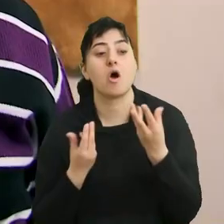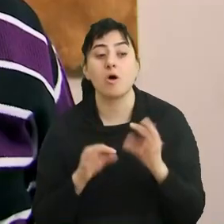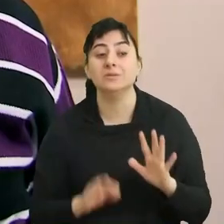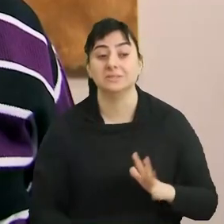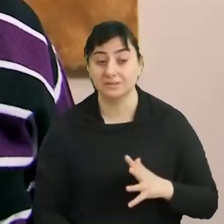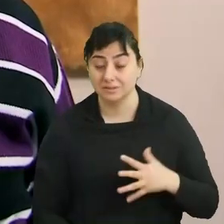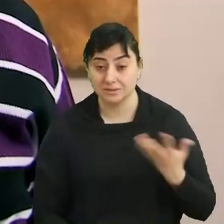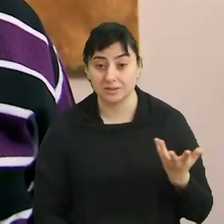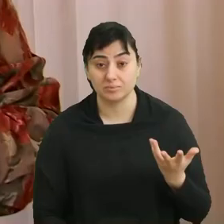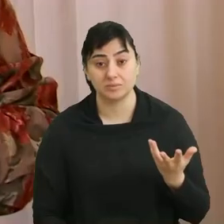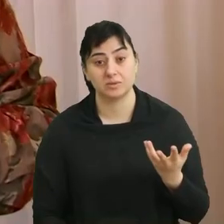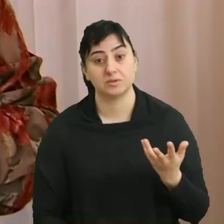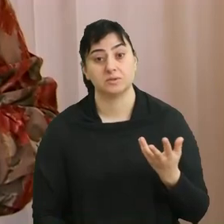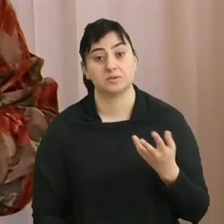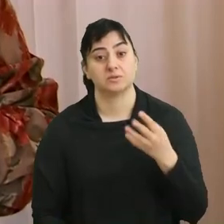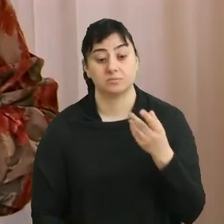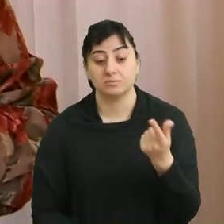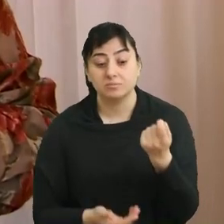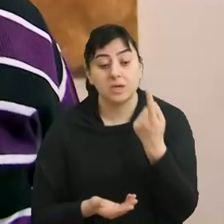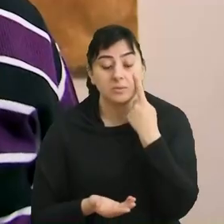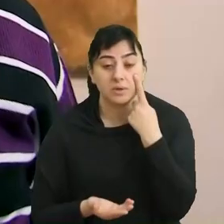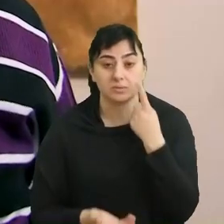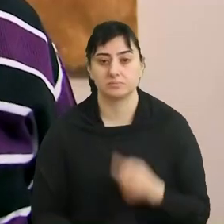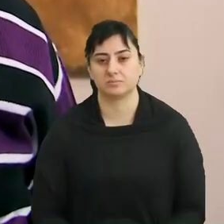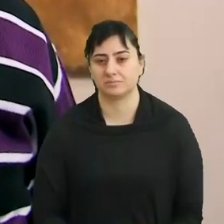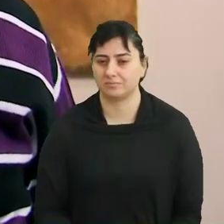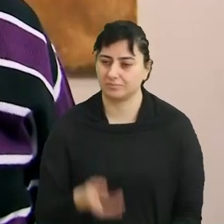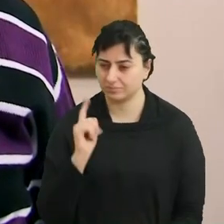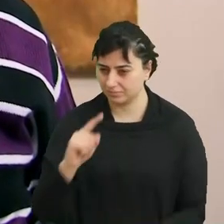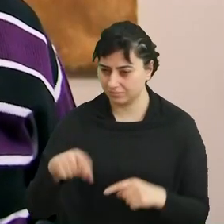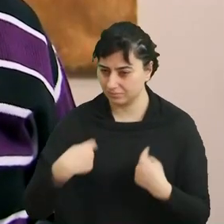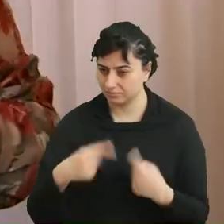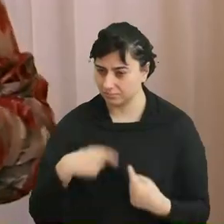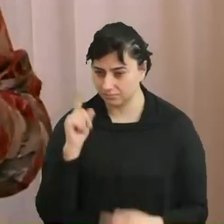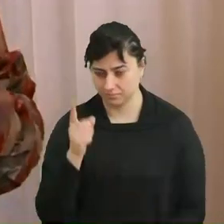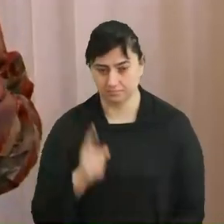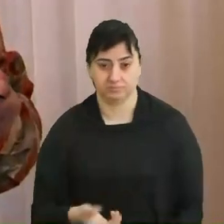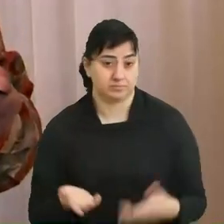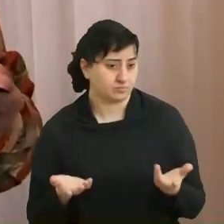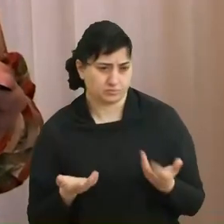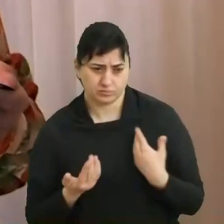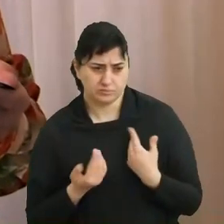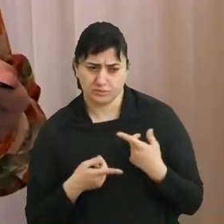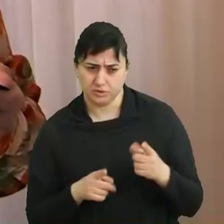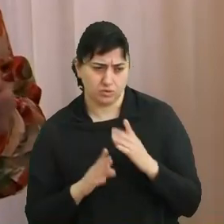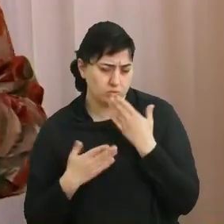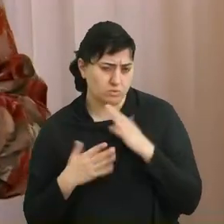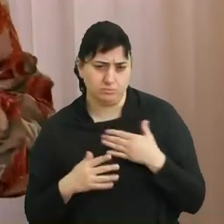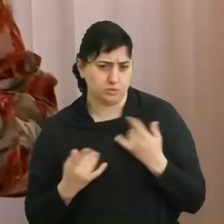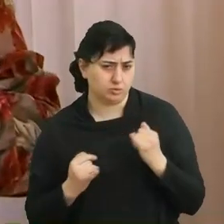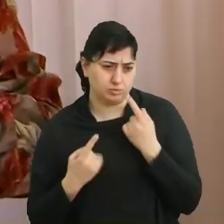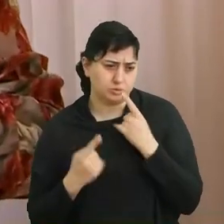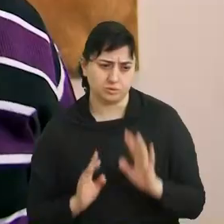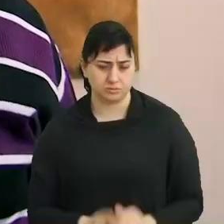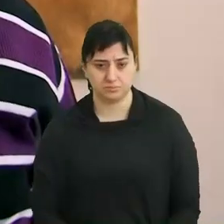diye mangır havası diyorum, mangır. Şantaj ha? Estağfurullah, benim ağzımdan öyle bir